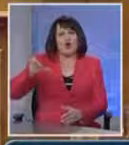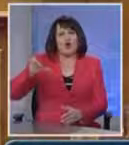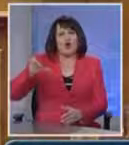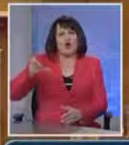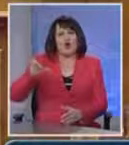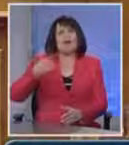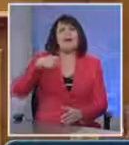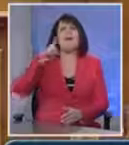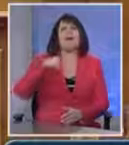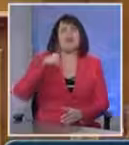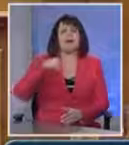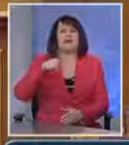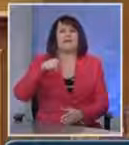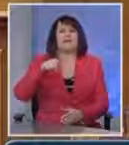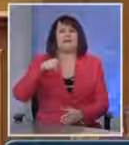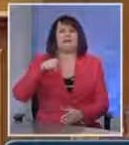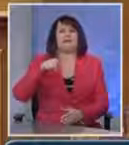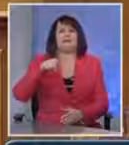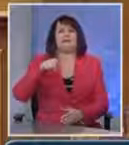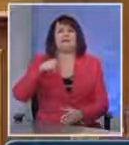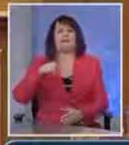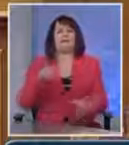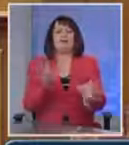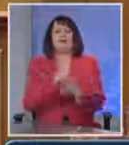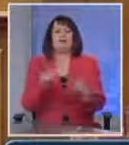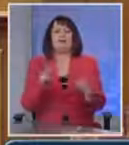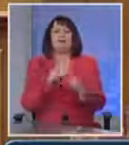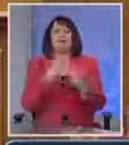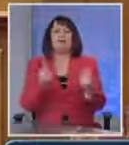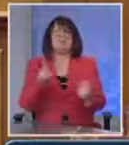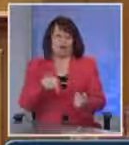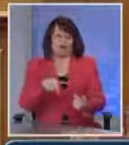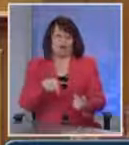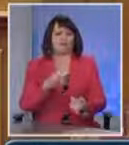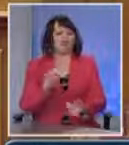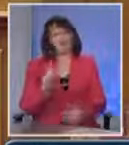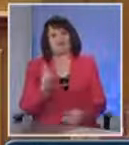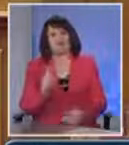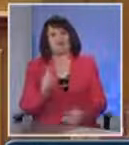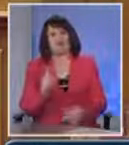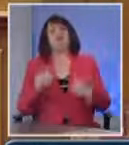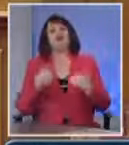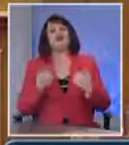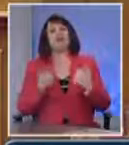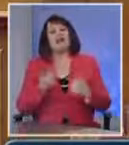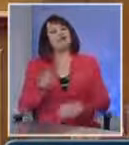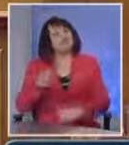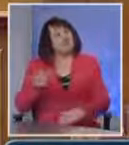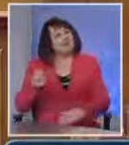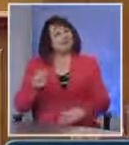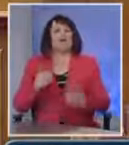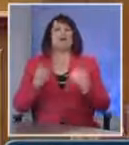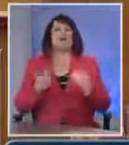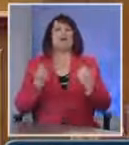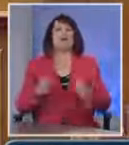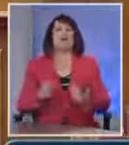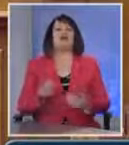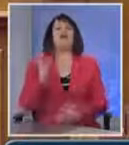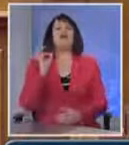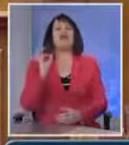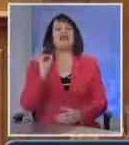μέρα. Η επιχείρηση καλόπιασμα βέβαια δεν ξεκινάει τώρα με τον εκλογικό νόμο. Έχει προηγηθεί ο κύριος